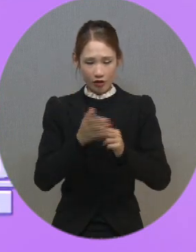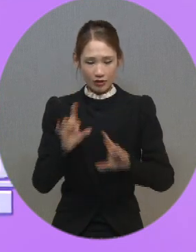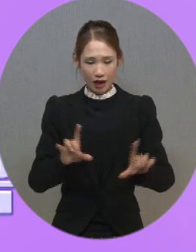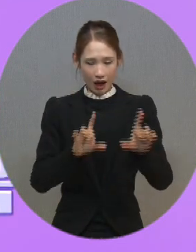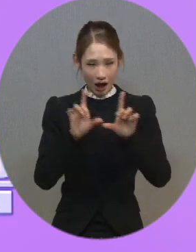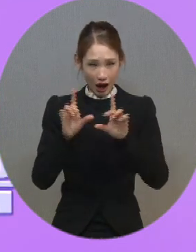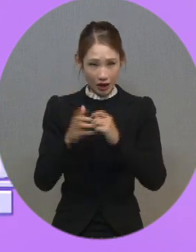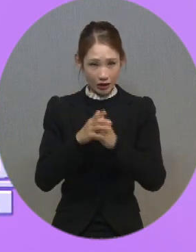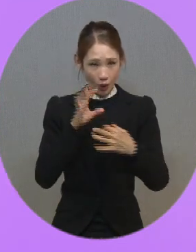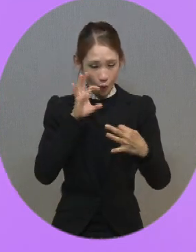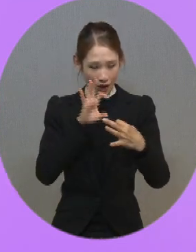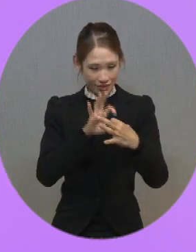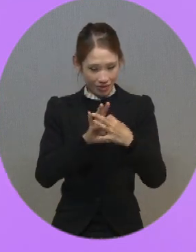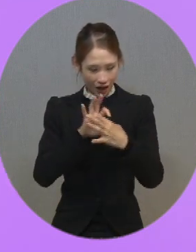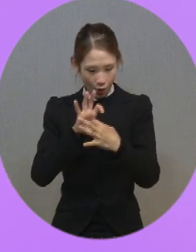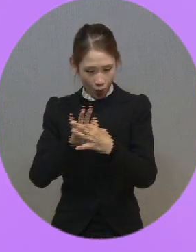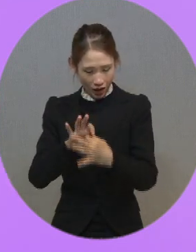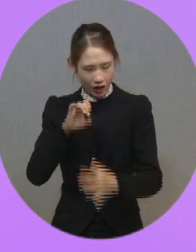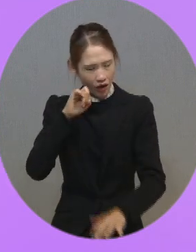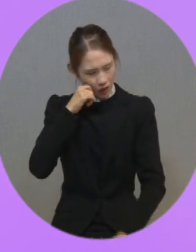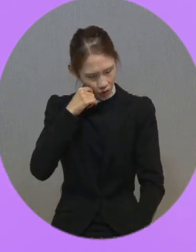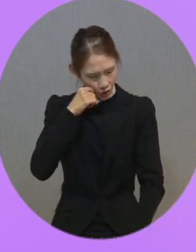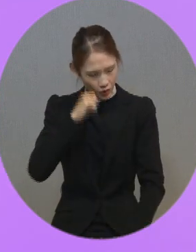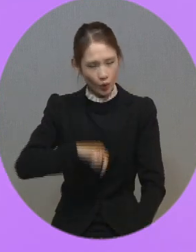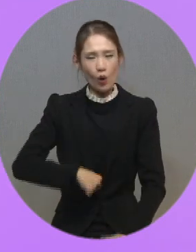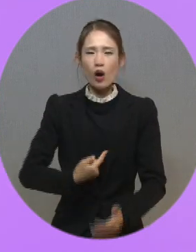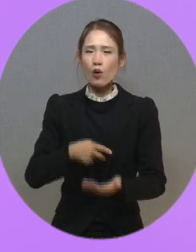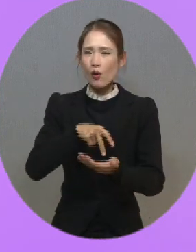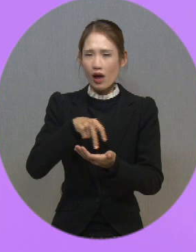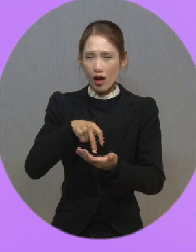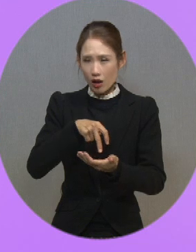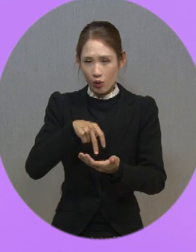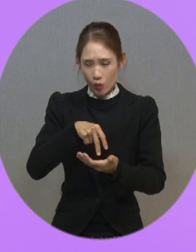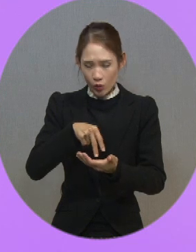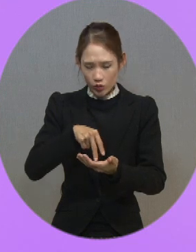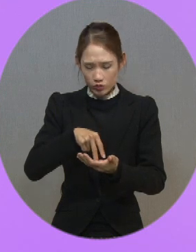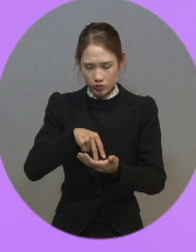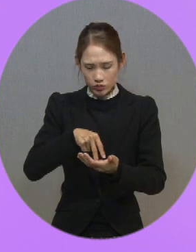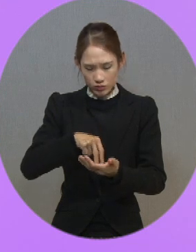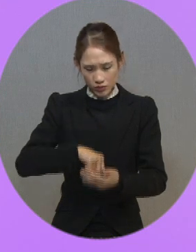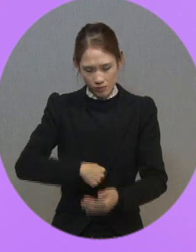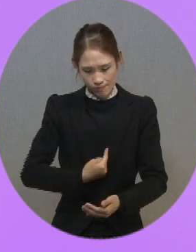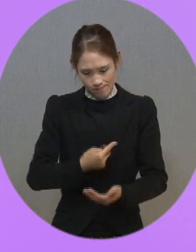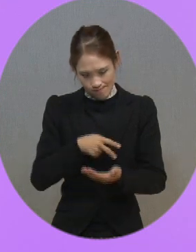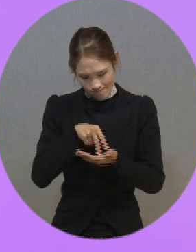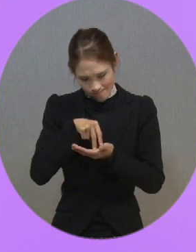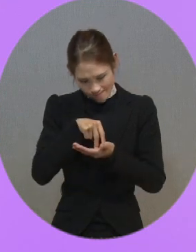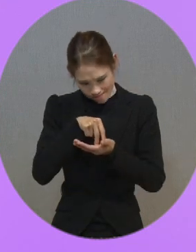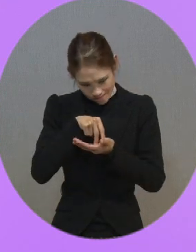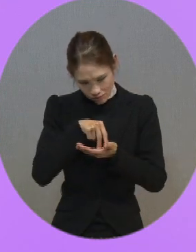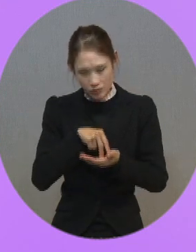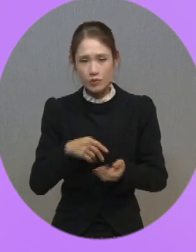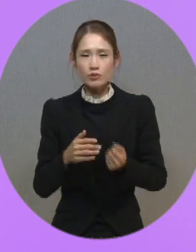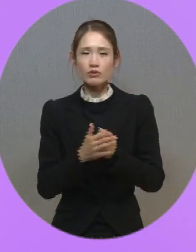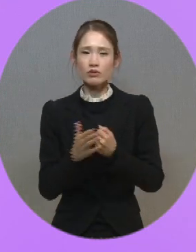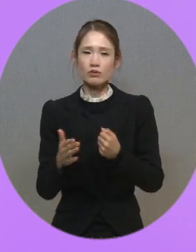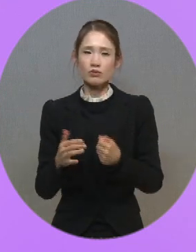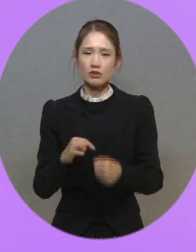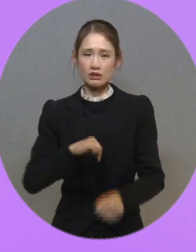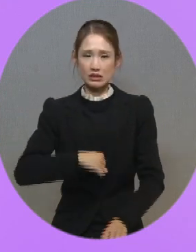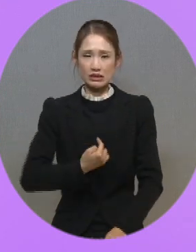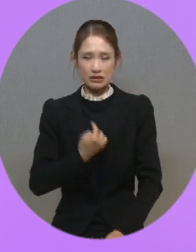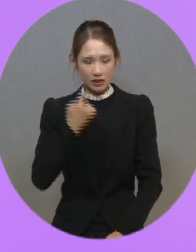관계적인 어려움이라든가 또 이제 외로움, 고독 이런 문제들 때문에 굉장히